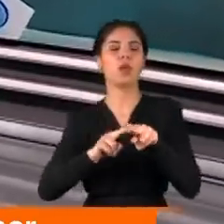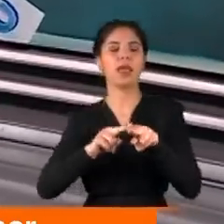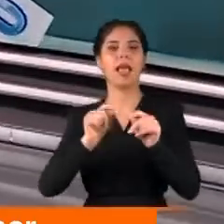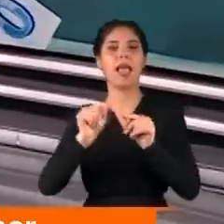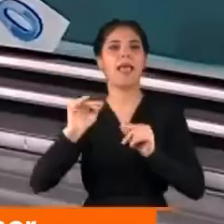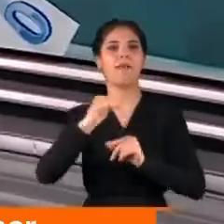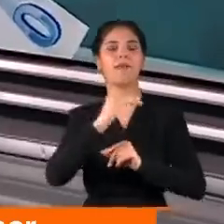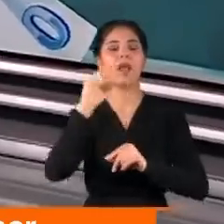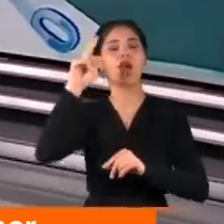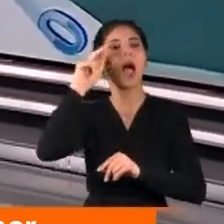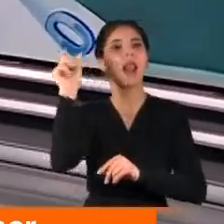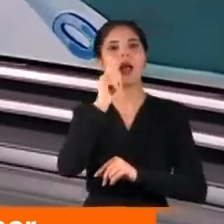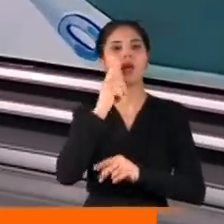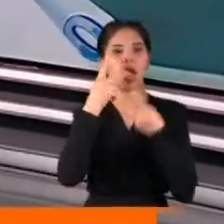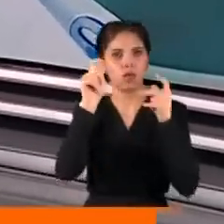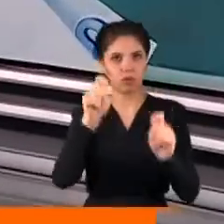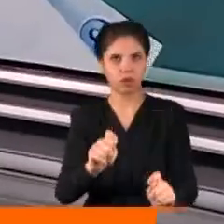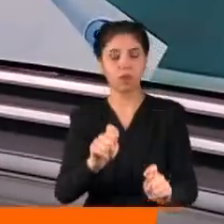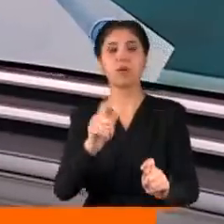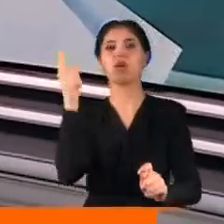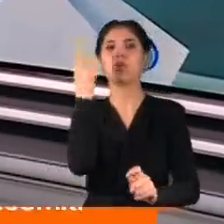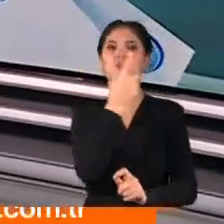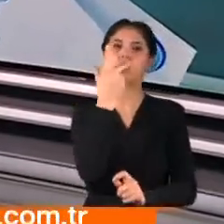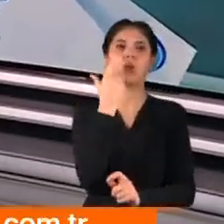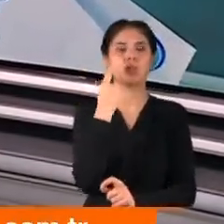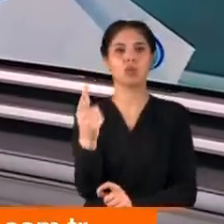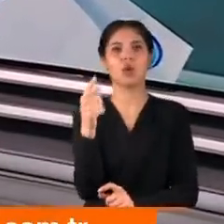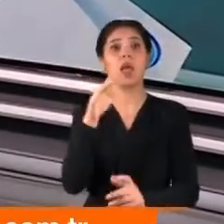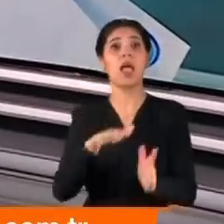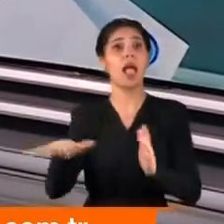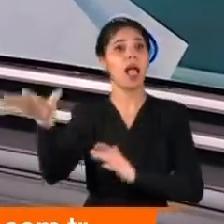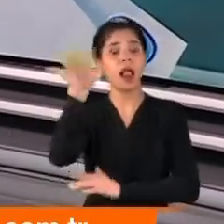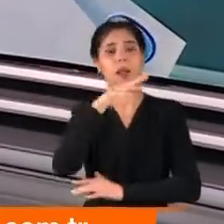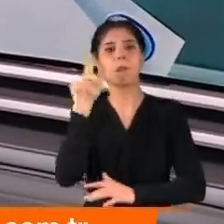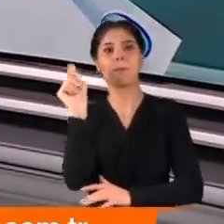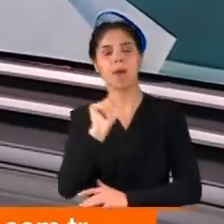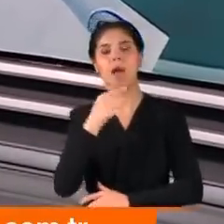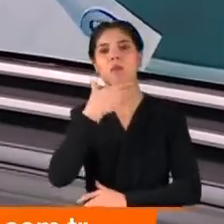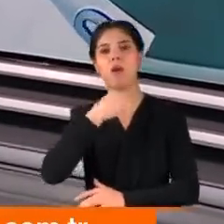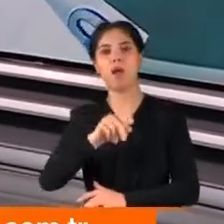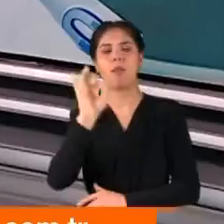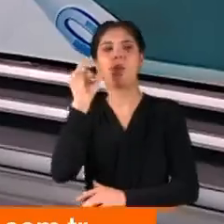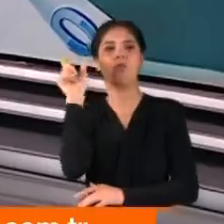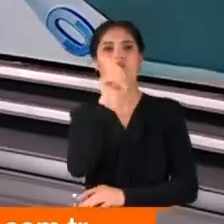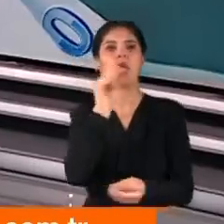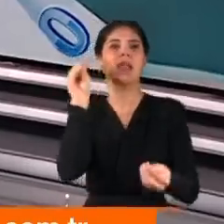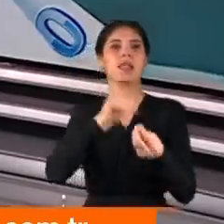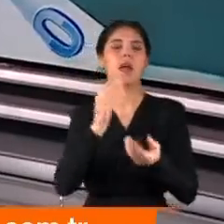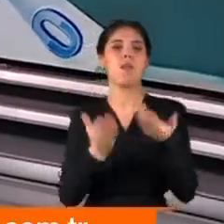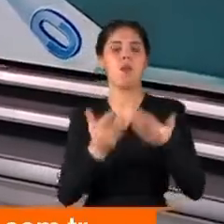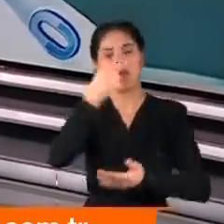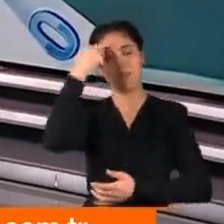açıklayacak. Beklenti %3'ler civarında. İşte o rakam milyonlarca memur ve emeklinin Ocak ayı zam oranını da belirleyecek aslında.